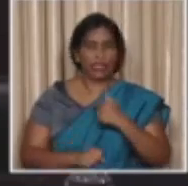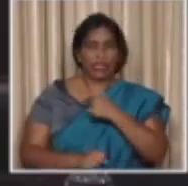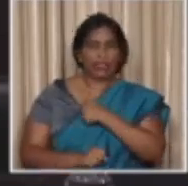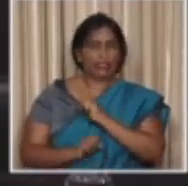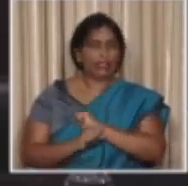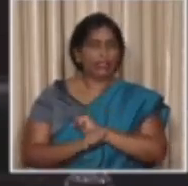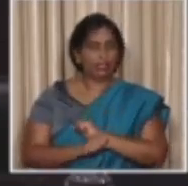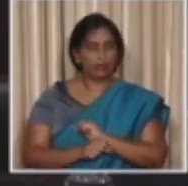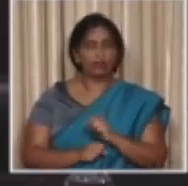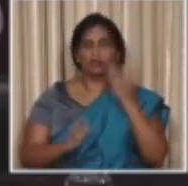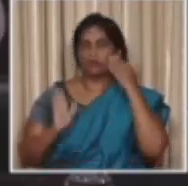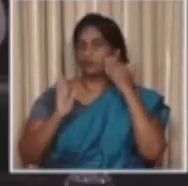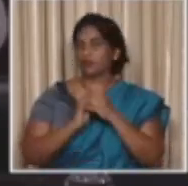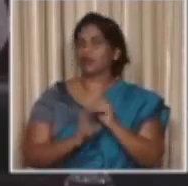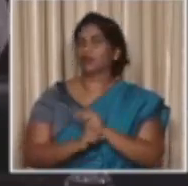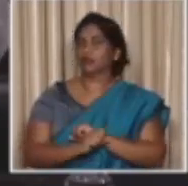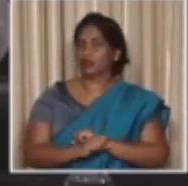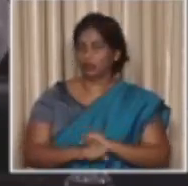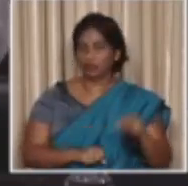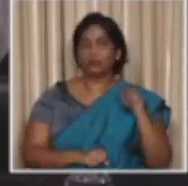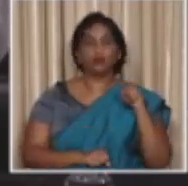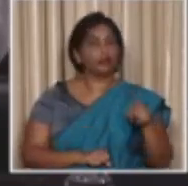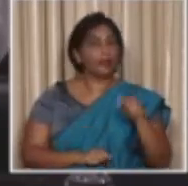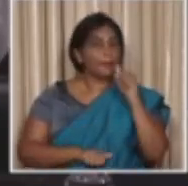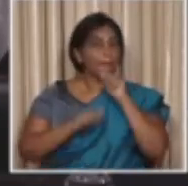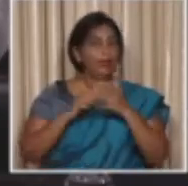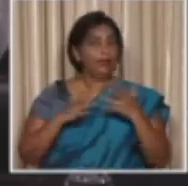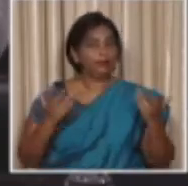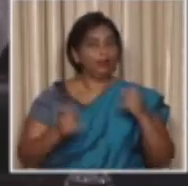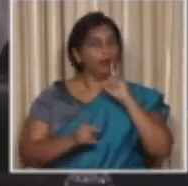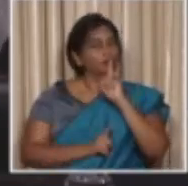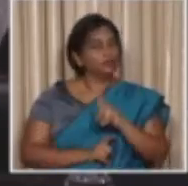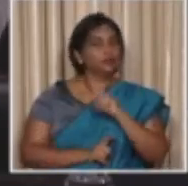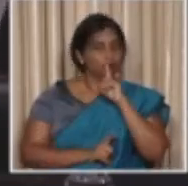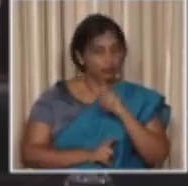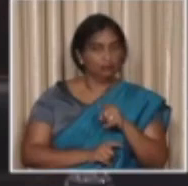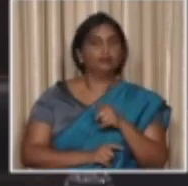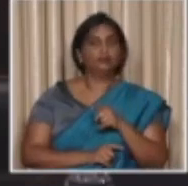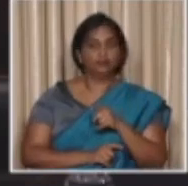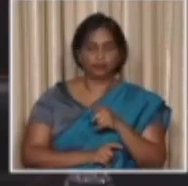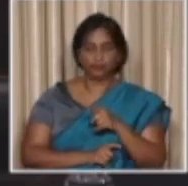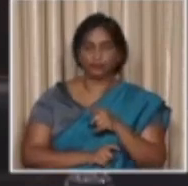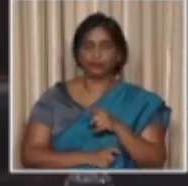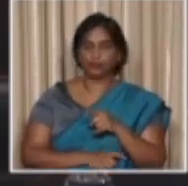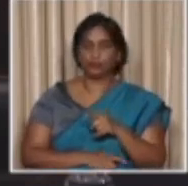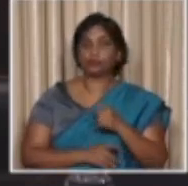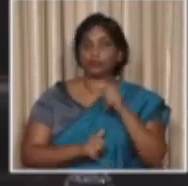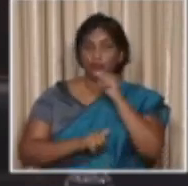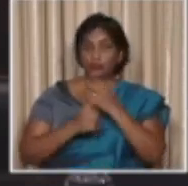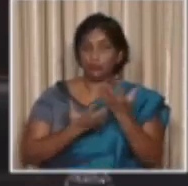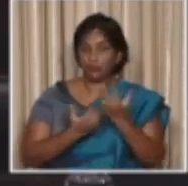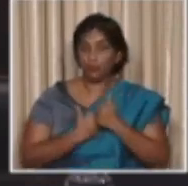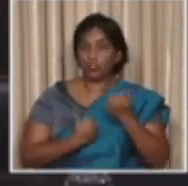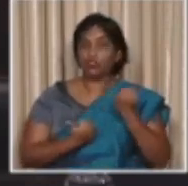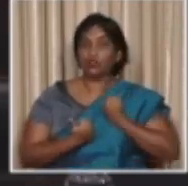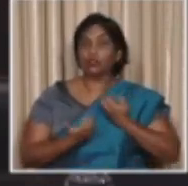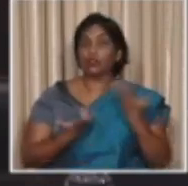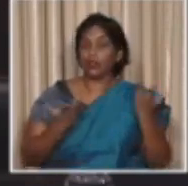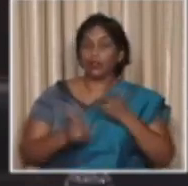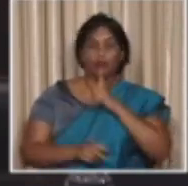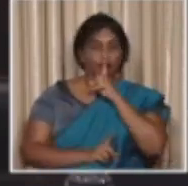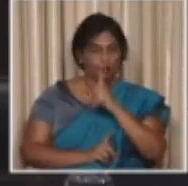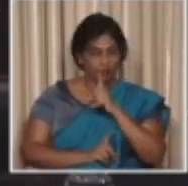නැතුව සංවේදීතාවයක් නැතුව එයයට බෙහෙත් නැහැ කියලා කියද්දි එයයට බෙහෙත් ගන්න දොස්තර කෙනෙක් නැහැ කියලා